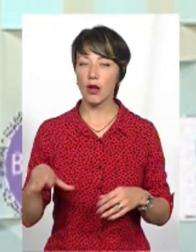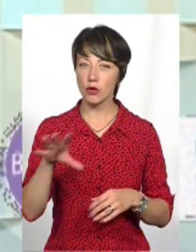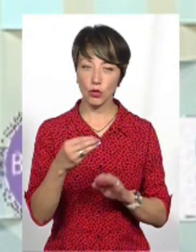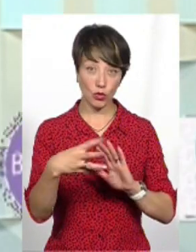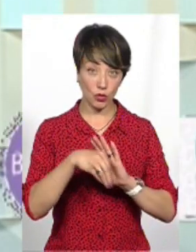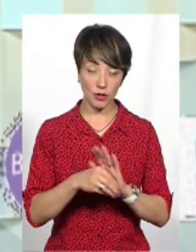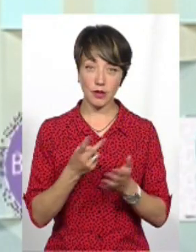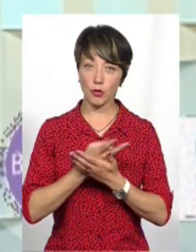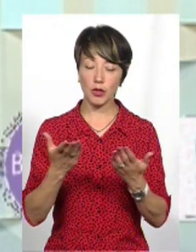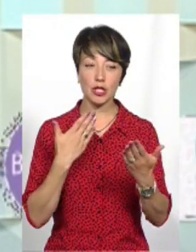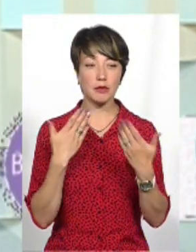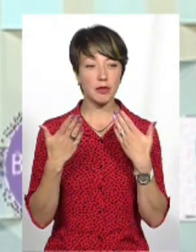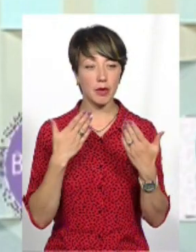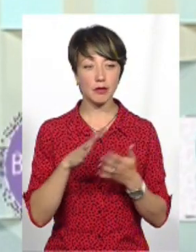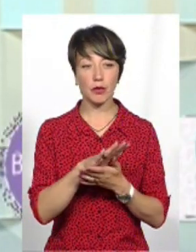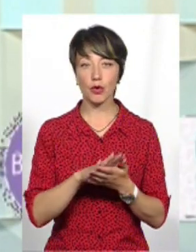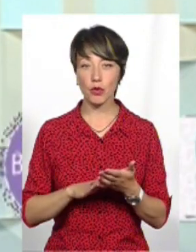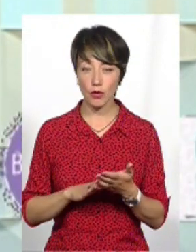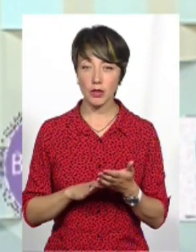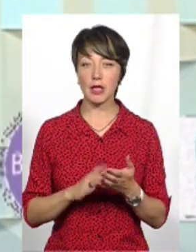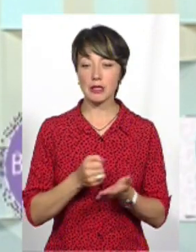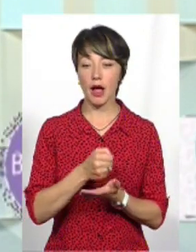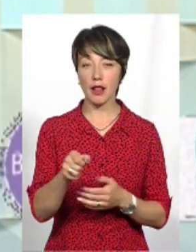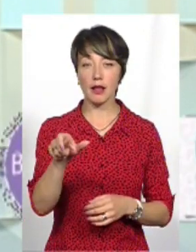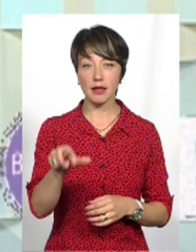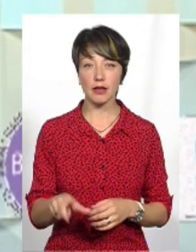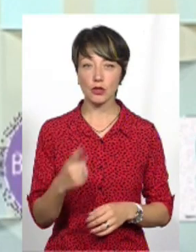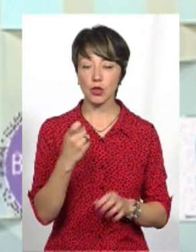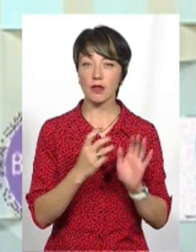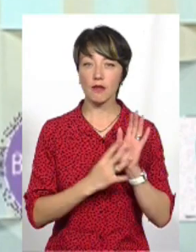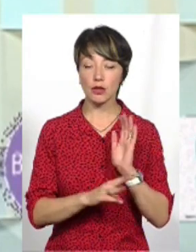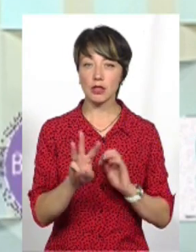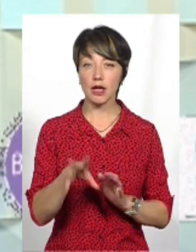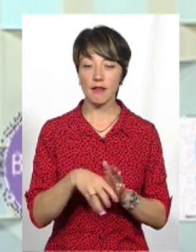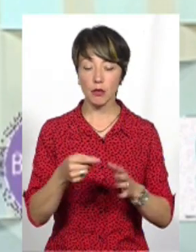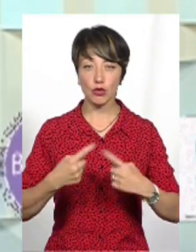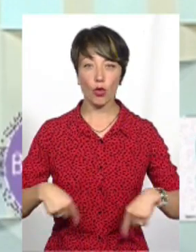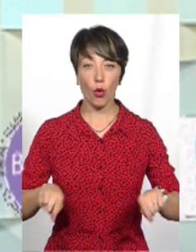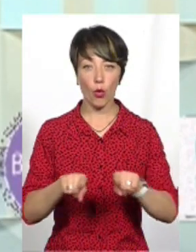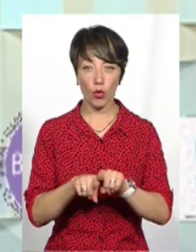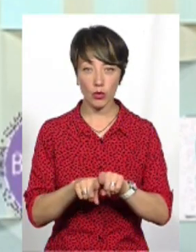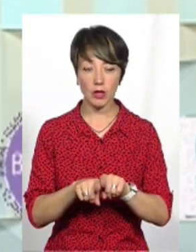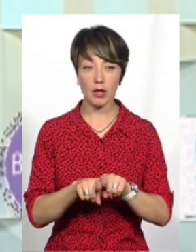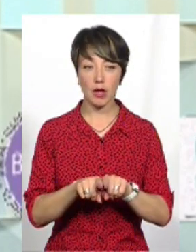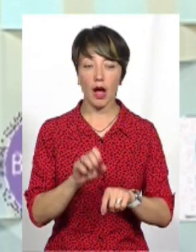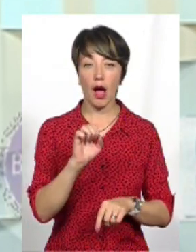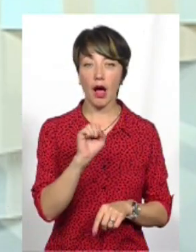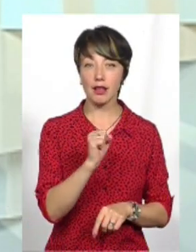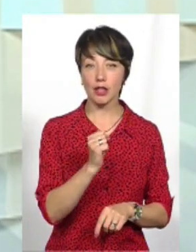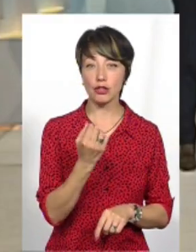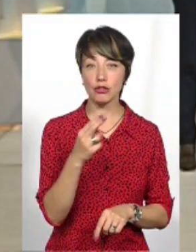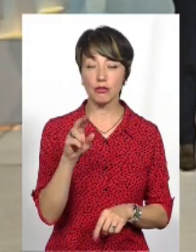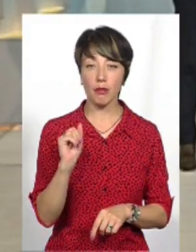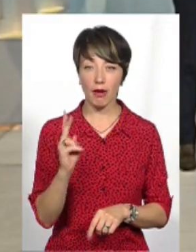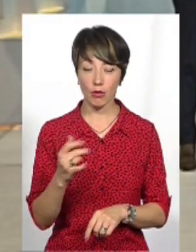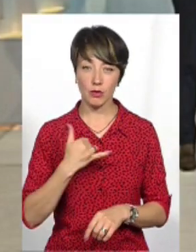Хто долучився до публічних співбесід, продовжуємо їх із кандидатами від 193-го виборчого округу. І Андрій Шпак уже в